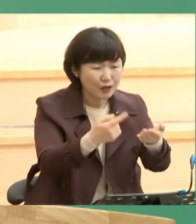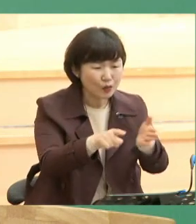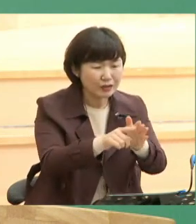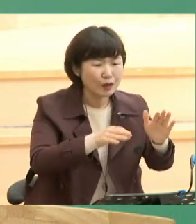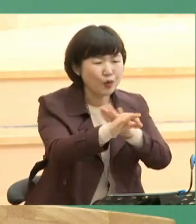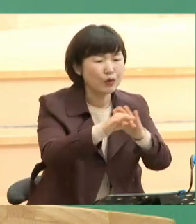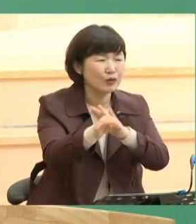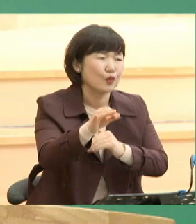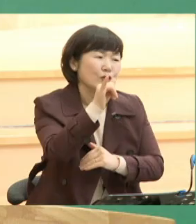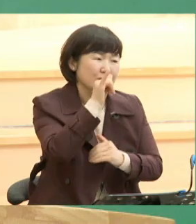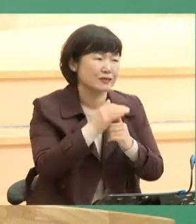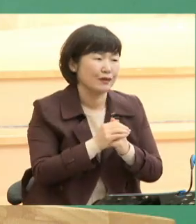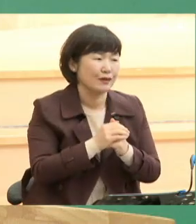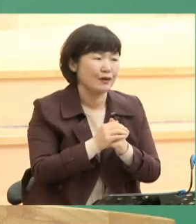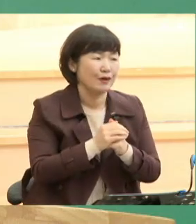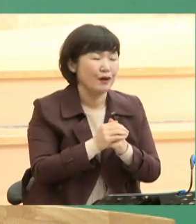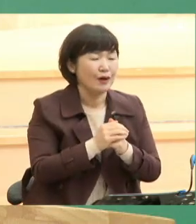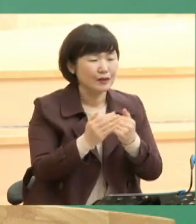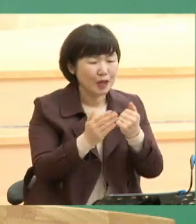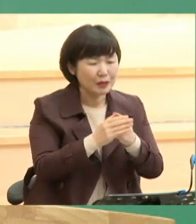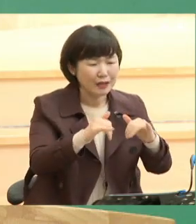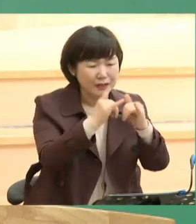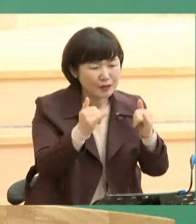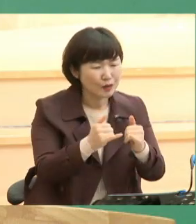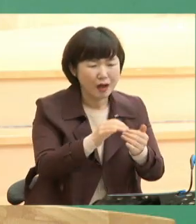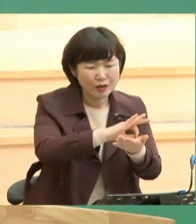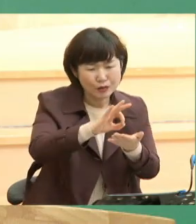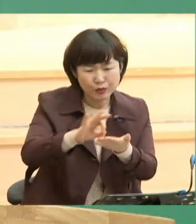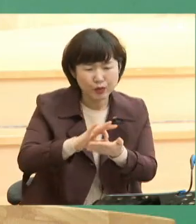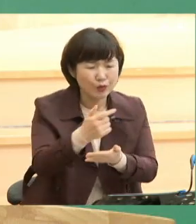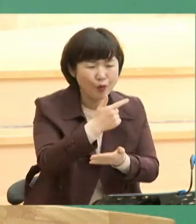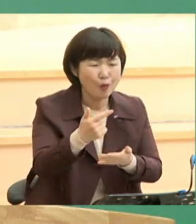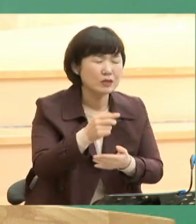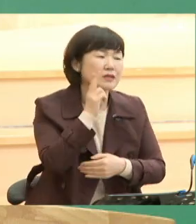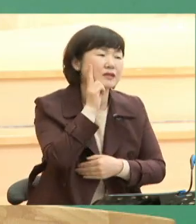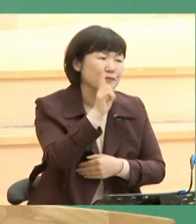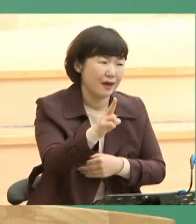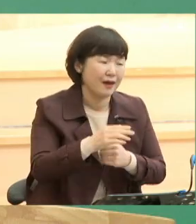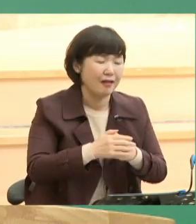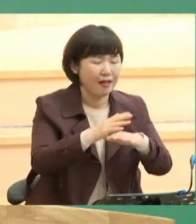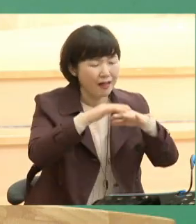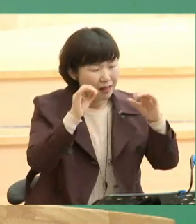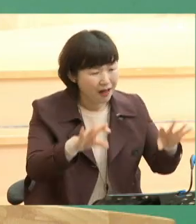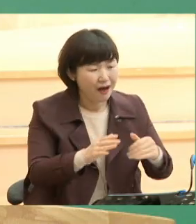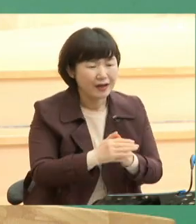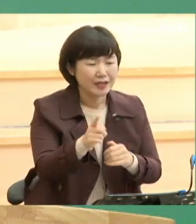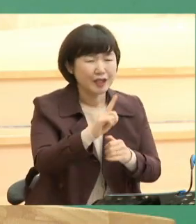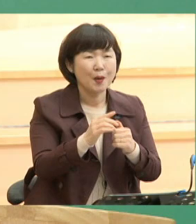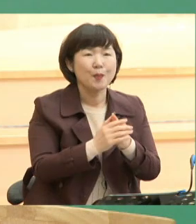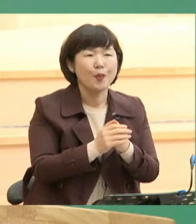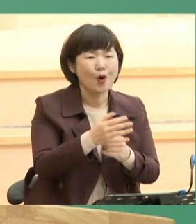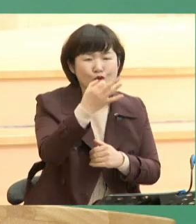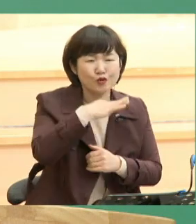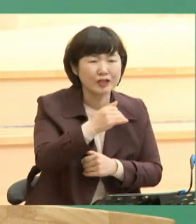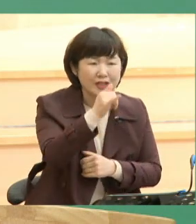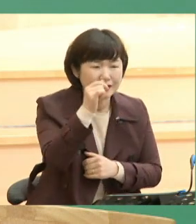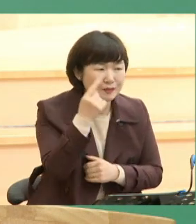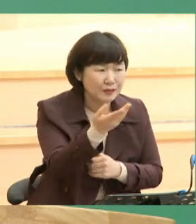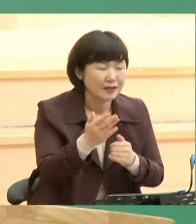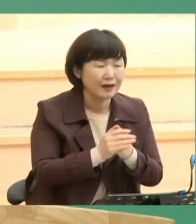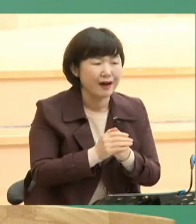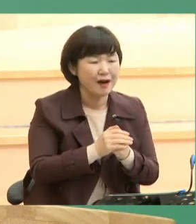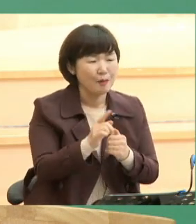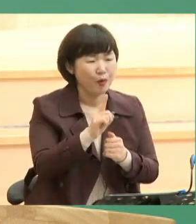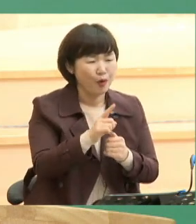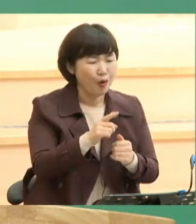사회적 고종 지출이 너무 많은 거예요 이게 허무하게 지주 이게 무슨 생산이 일어납니까 뭐 또 뭐 구제가